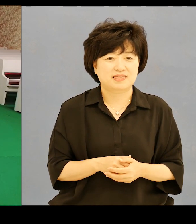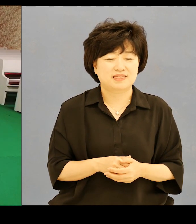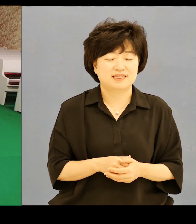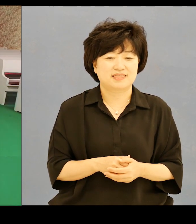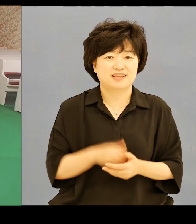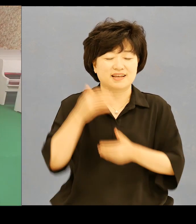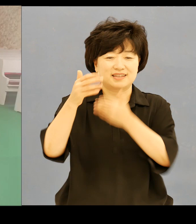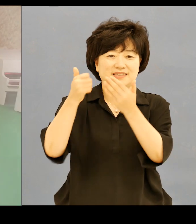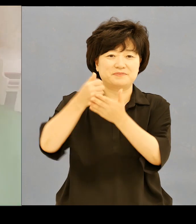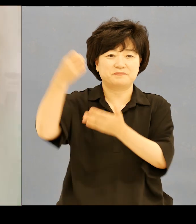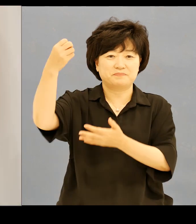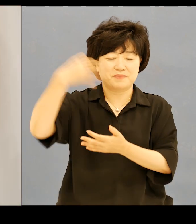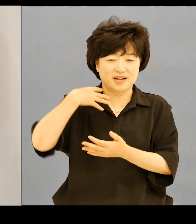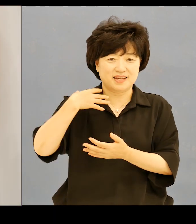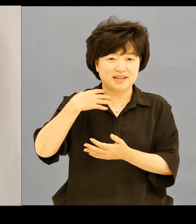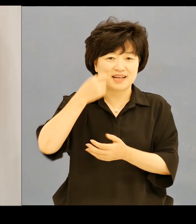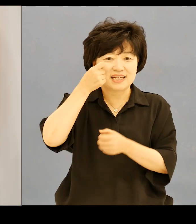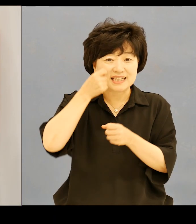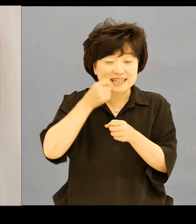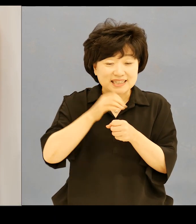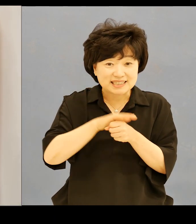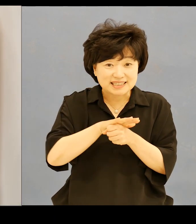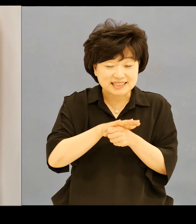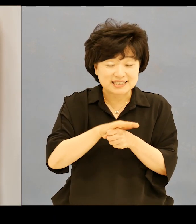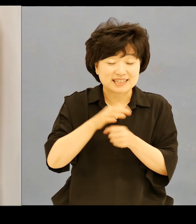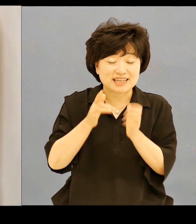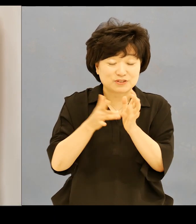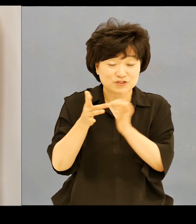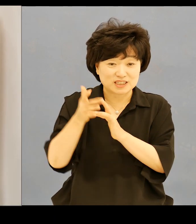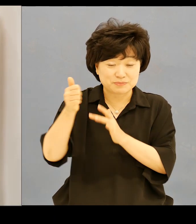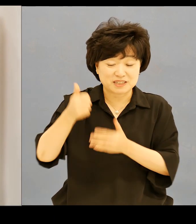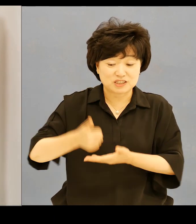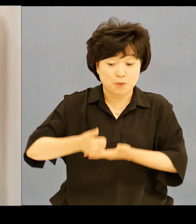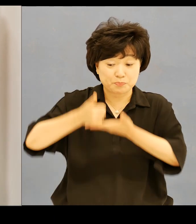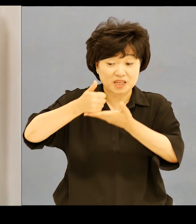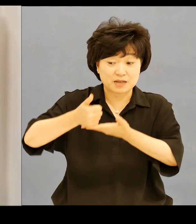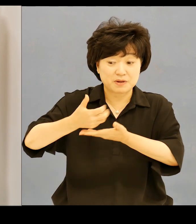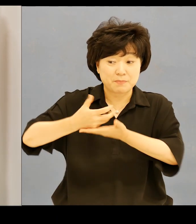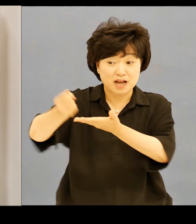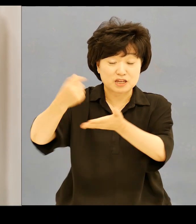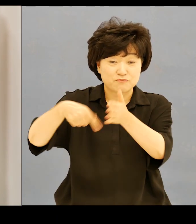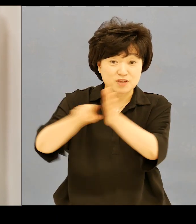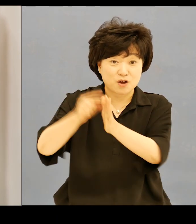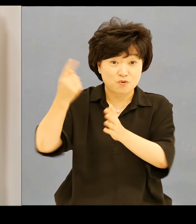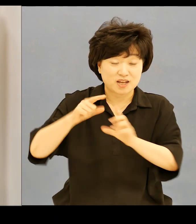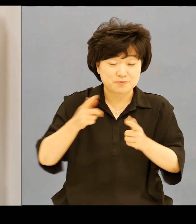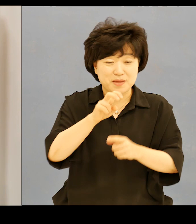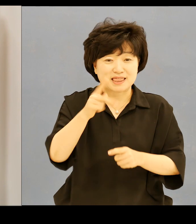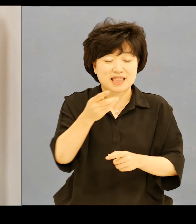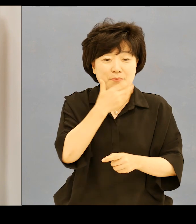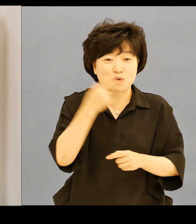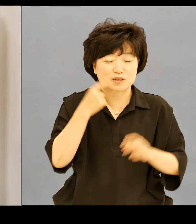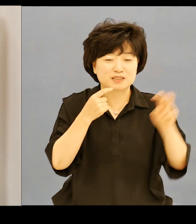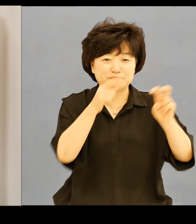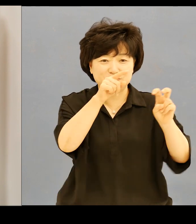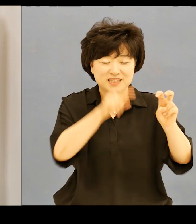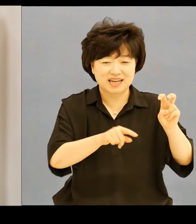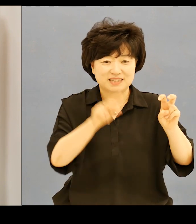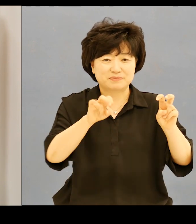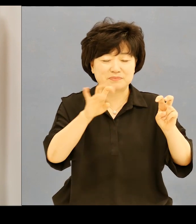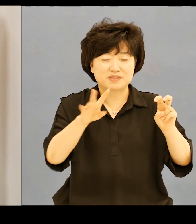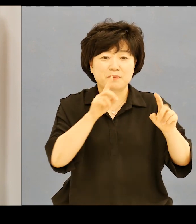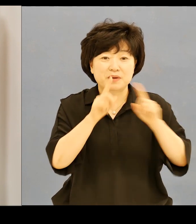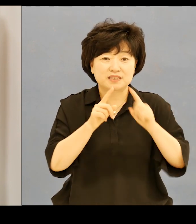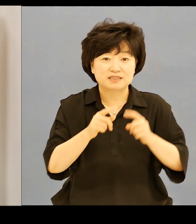저한테 와닿던 말씀이 인자가 섬김을 받으려 함이 아니라 뭐 마태복음 20장 28절 말씀인데